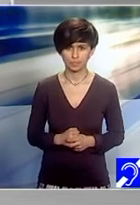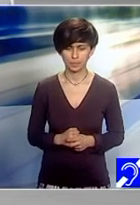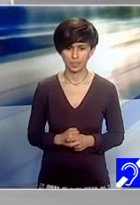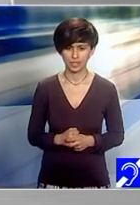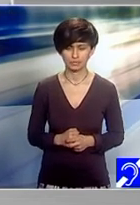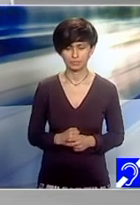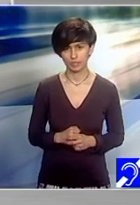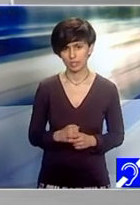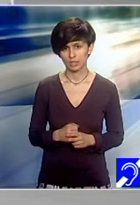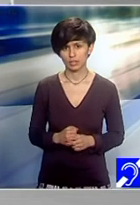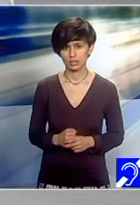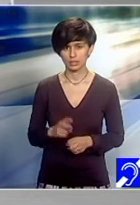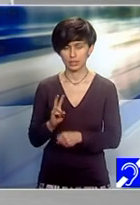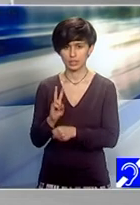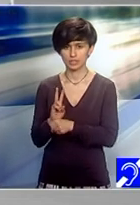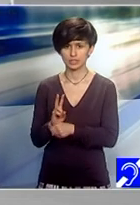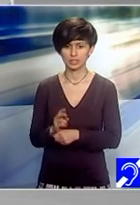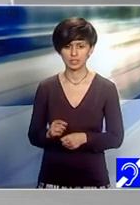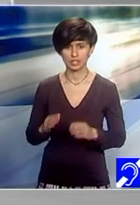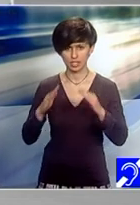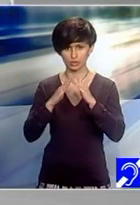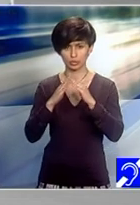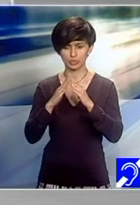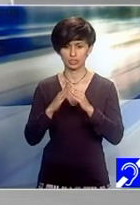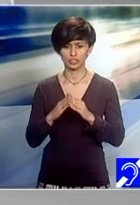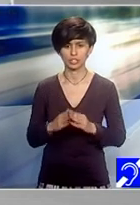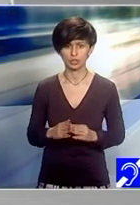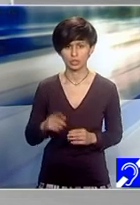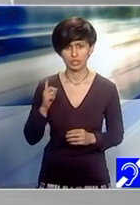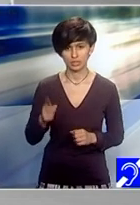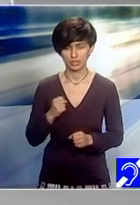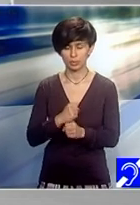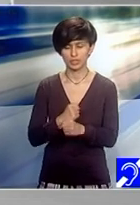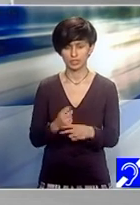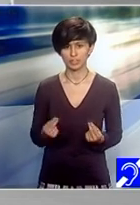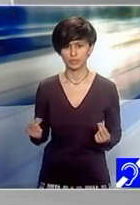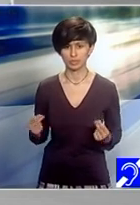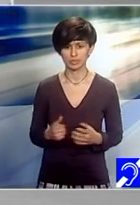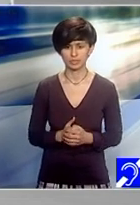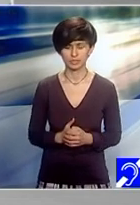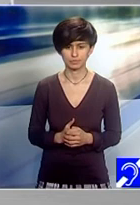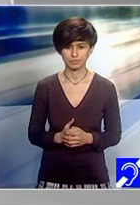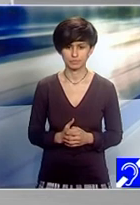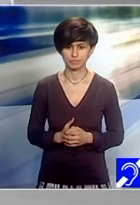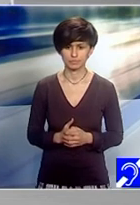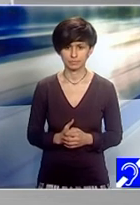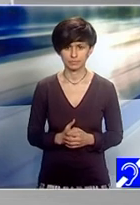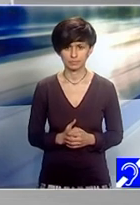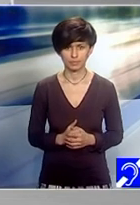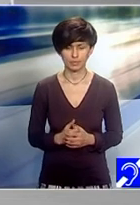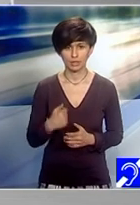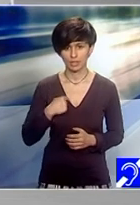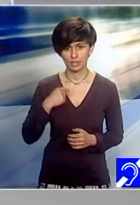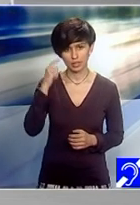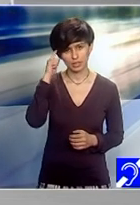în comunitate, unde el până acum era puțin cam abandonat de sistem. Haideți să facem o bucățică de informare și bănuiesc